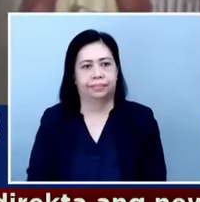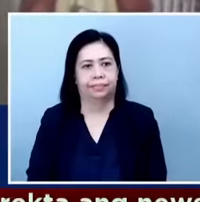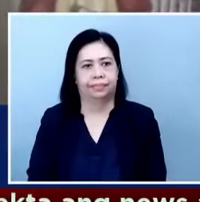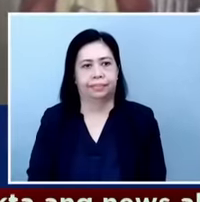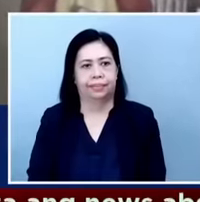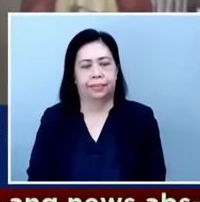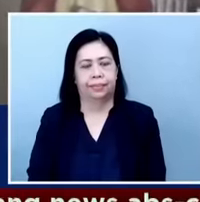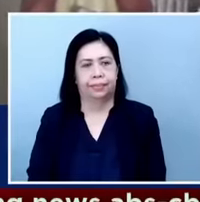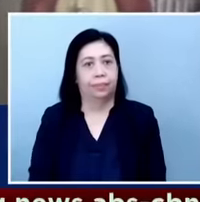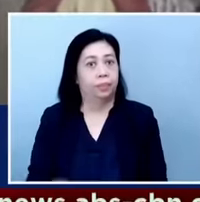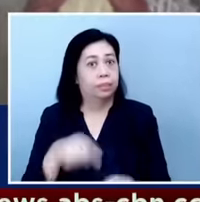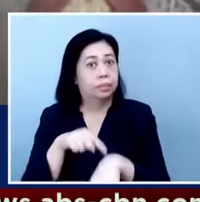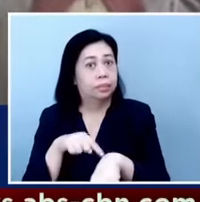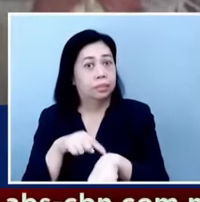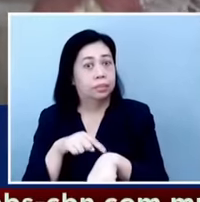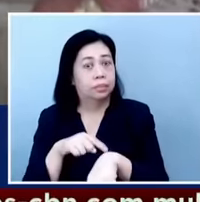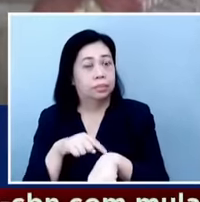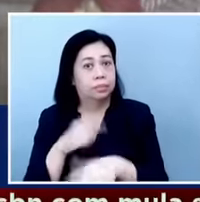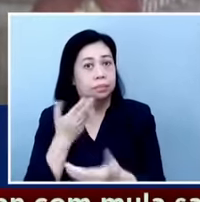Anong oras? Anong oras?